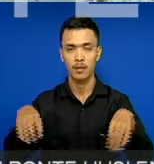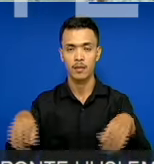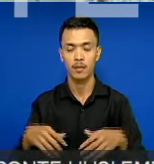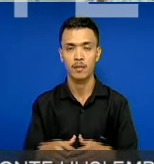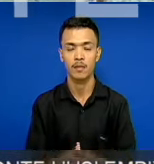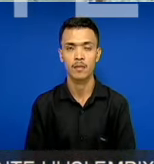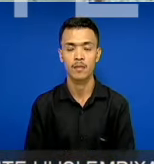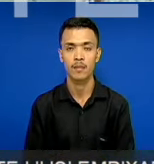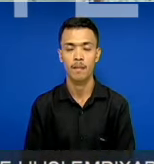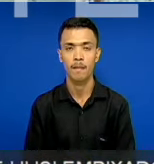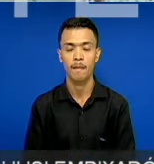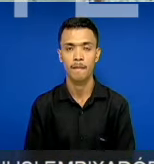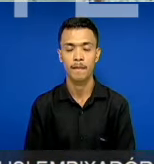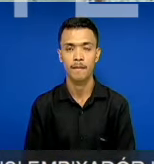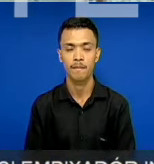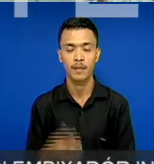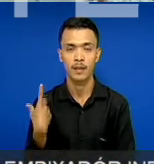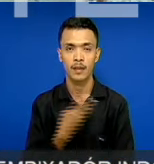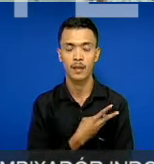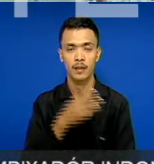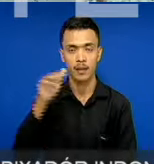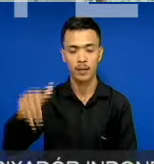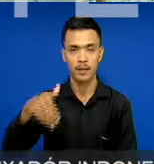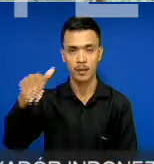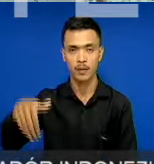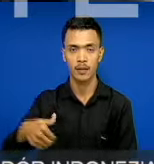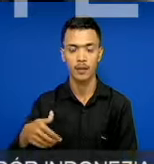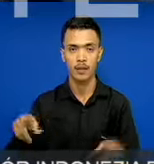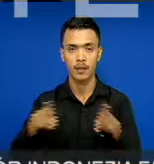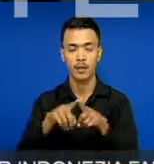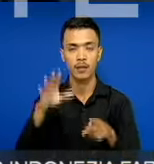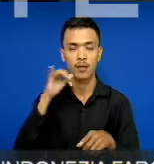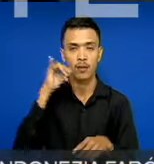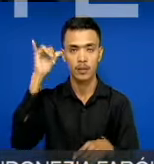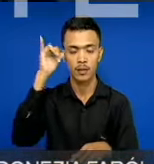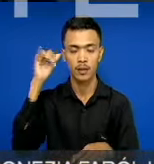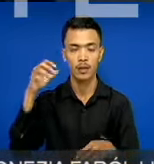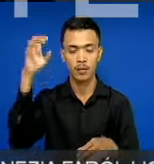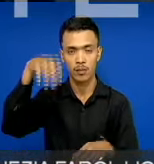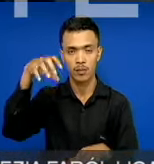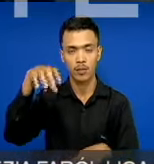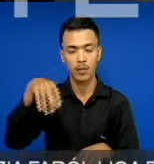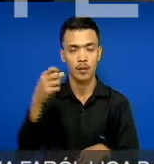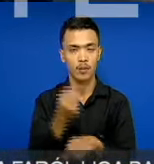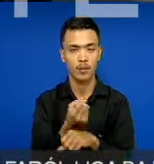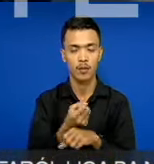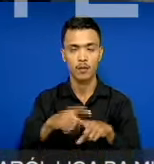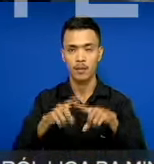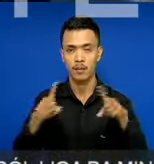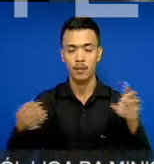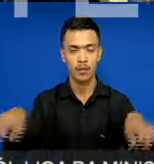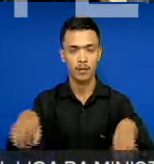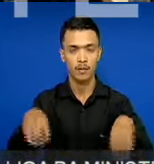lorong hira. Tambah ia ita ke tambah adves orse korbai ruang udang mosla fo fatting. Mai be ami se esforso an fatting